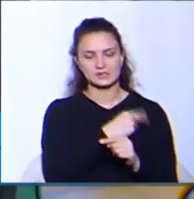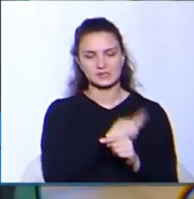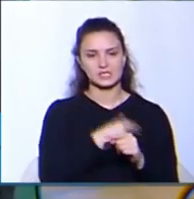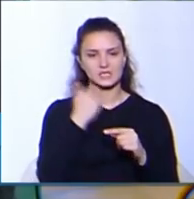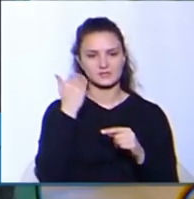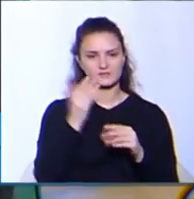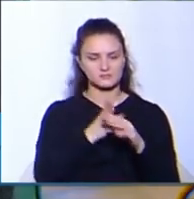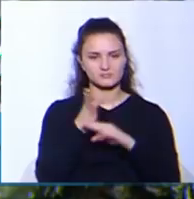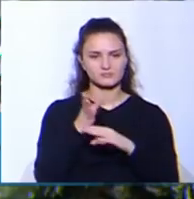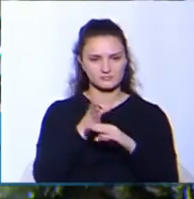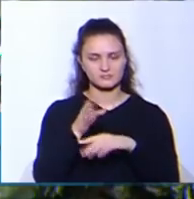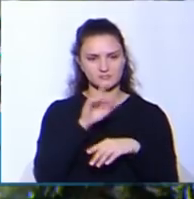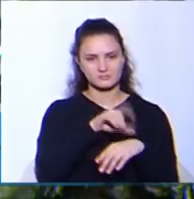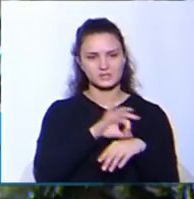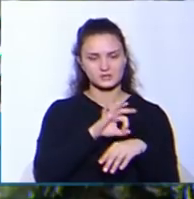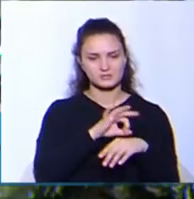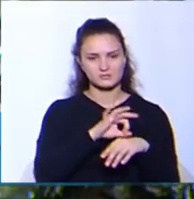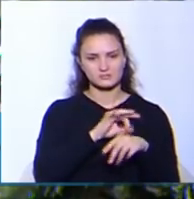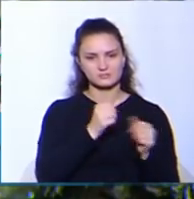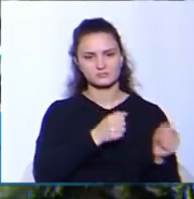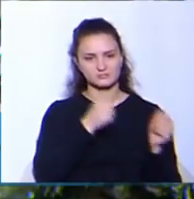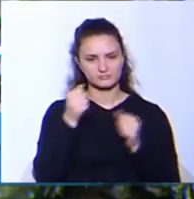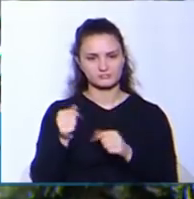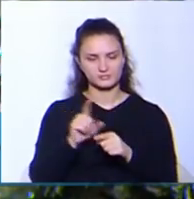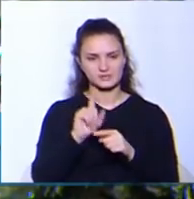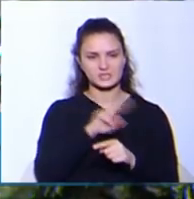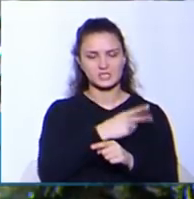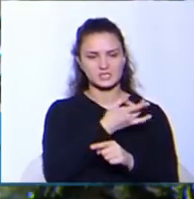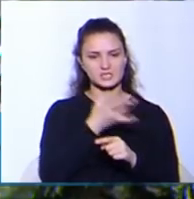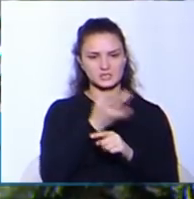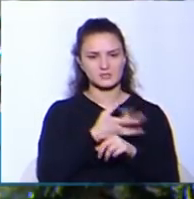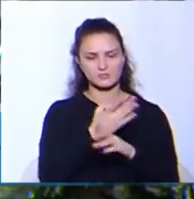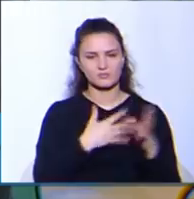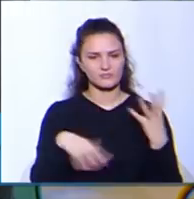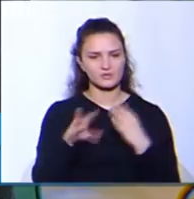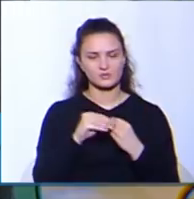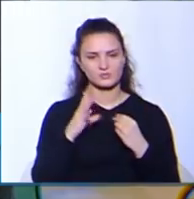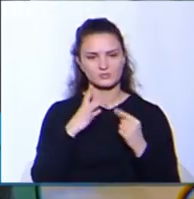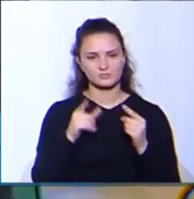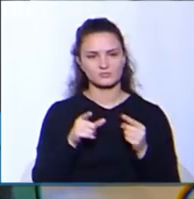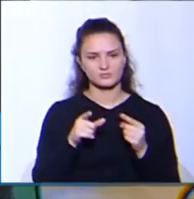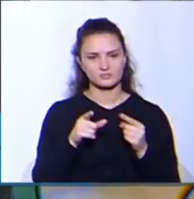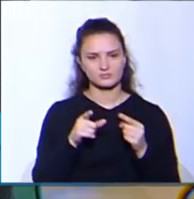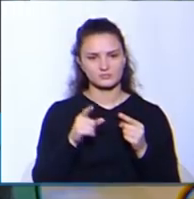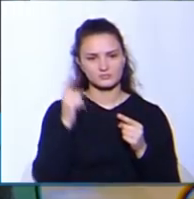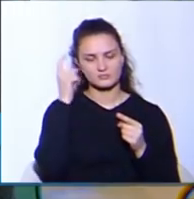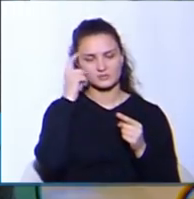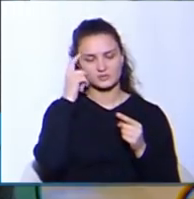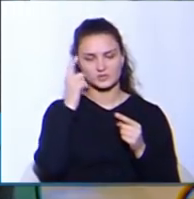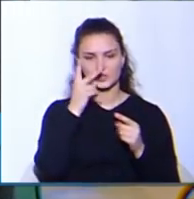კლინიკასთვის მომმართავთ პაციენტს და მოუყვანიათ ემერჯენსია სასწრაფო დახმარების მე ყველა მათგანს ჰქონდა ცნობიერების ღრმა